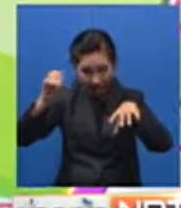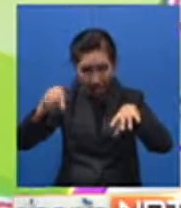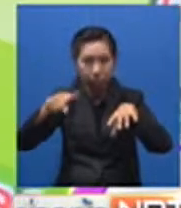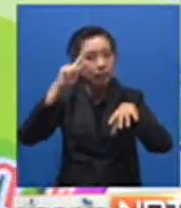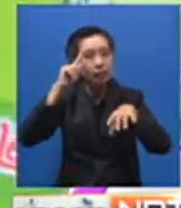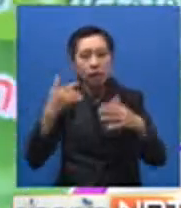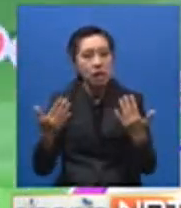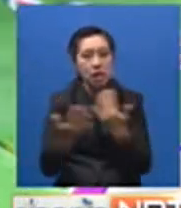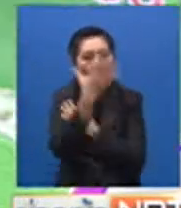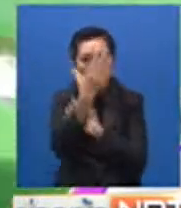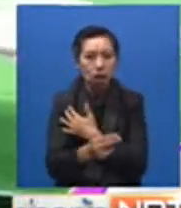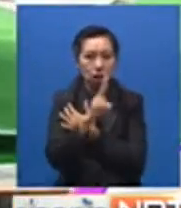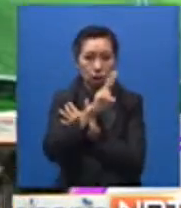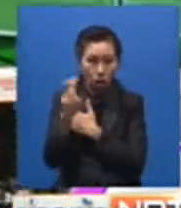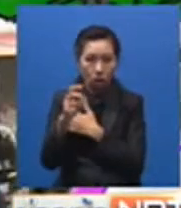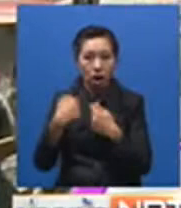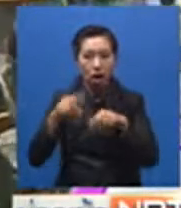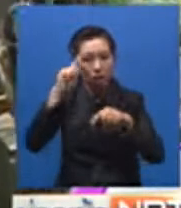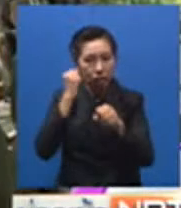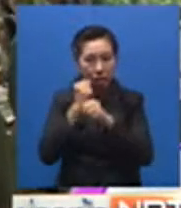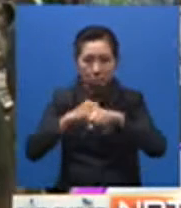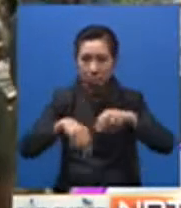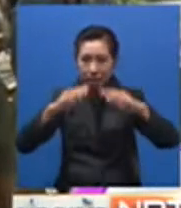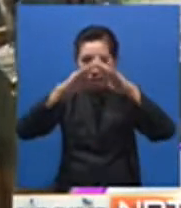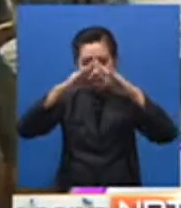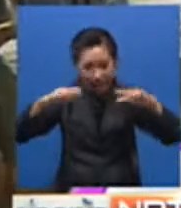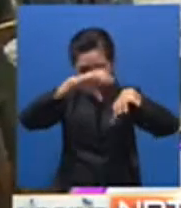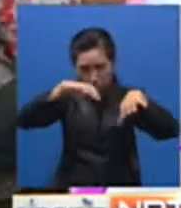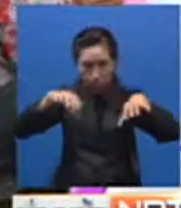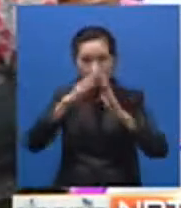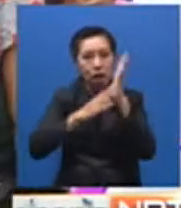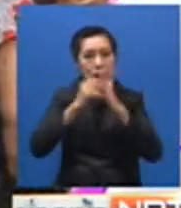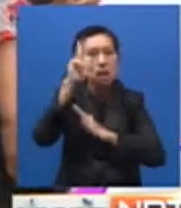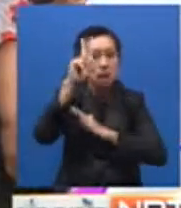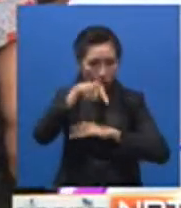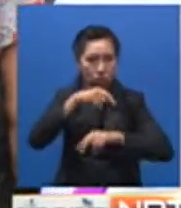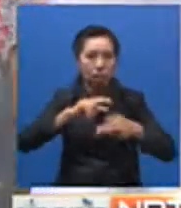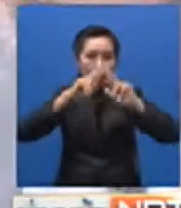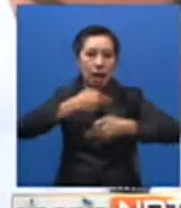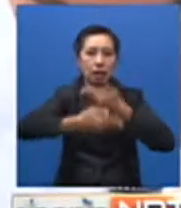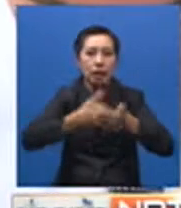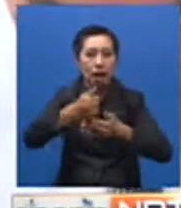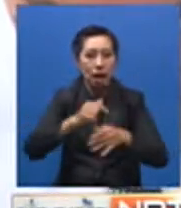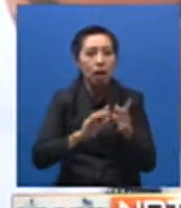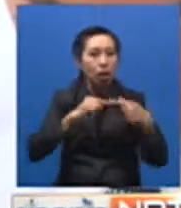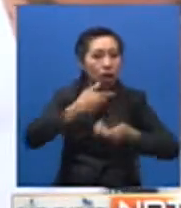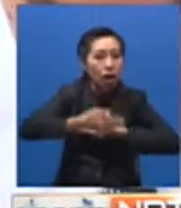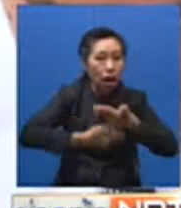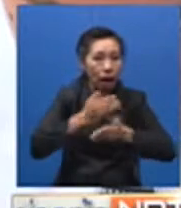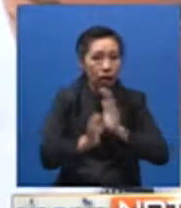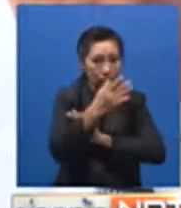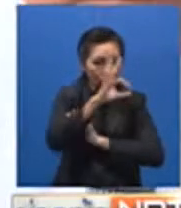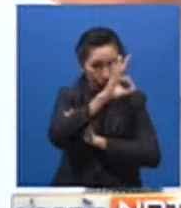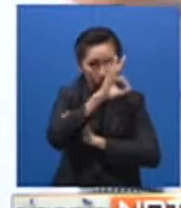แผงค้าใหม่ให้เป็นเต็นท์ผ้าใบสีเขียวสามารถขายได้ตั้งแต่9นาฬิกาถึง15นาฬิกานายวันลบสุวรรณดีประ